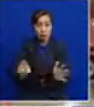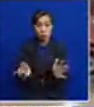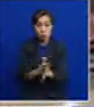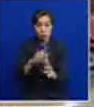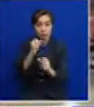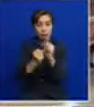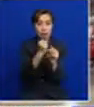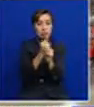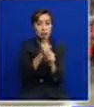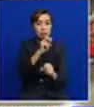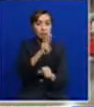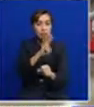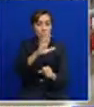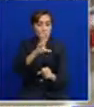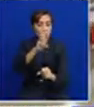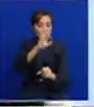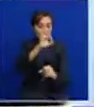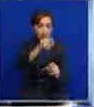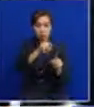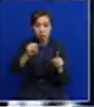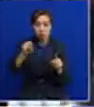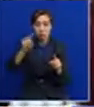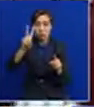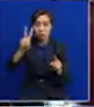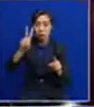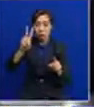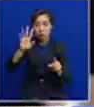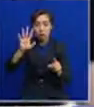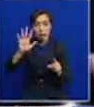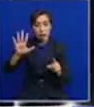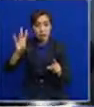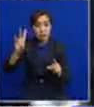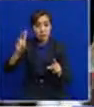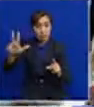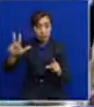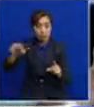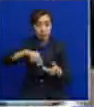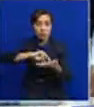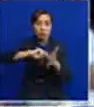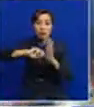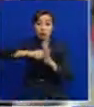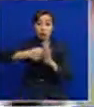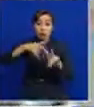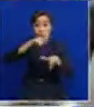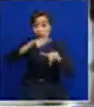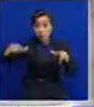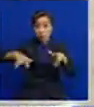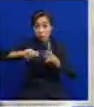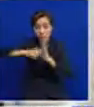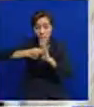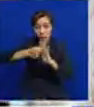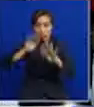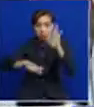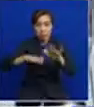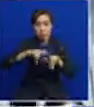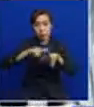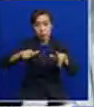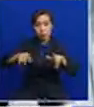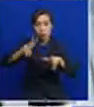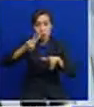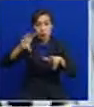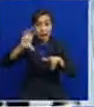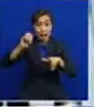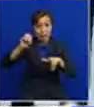ายในปี2569ถึง2573จะสามารถรองรับการซ่อมเครื่องบินได้มากกว่า250ล